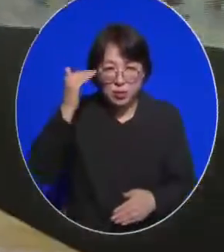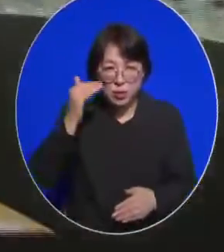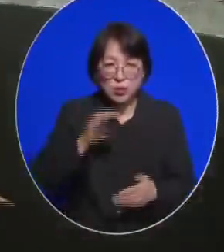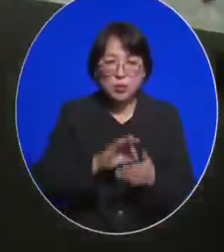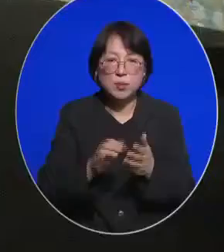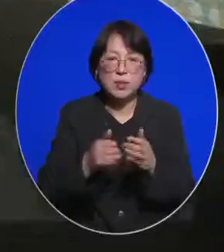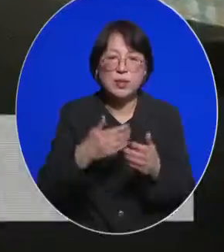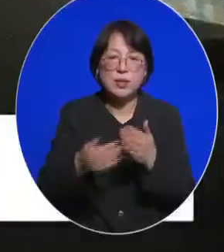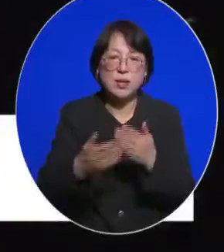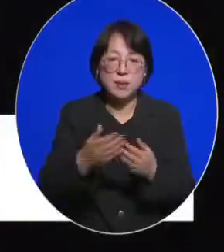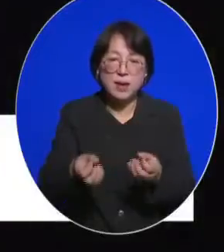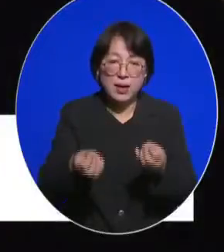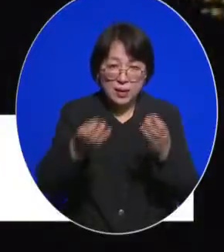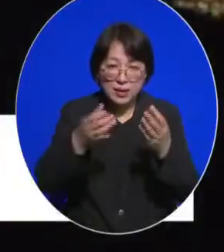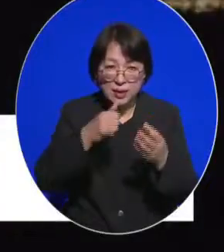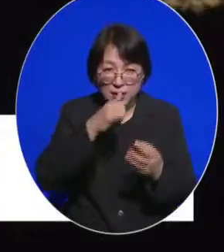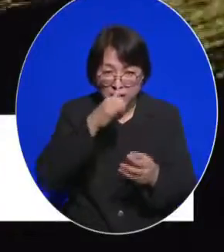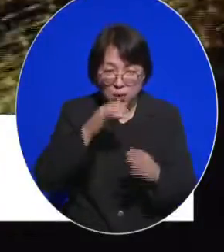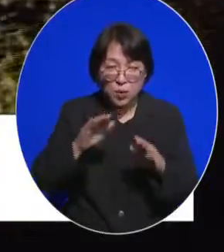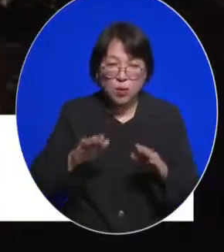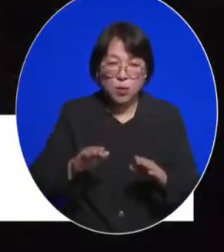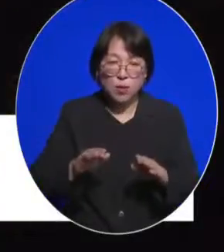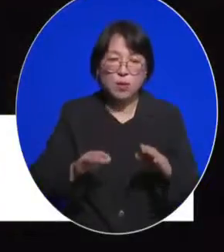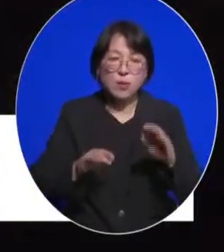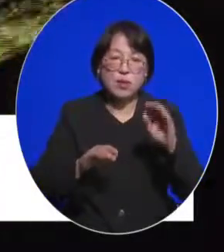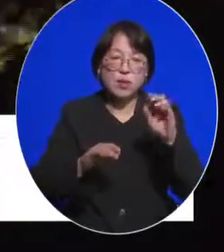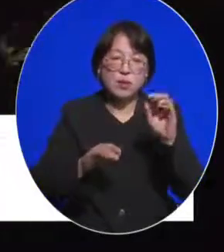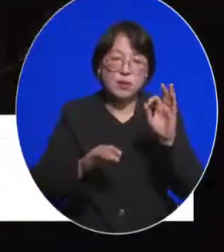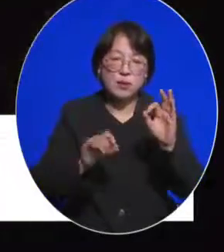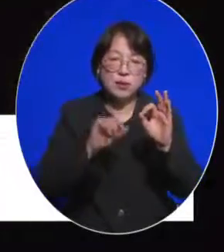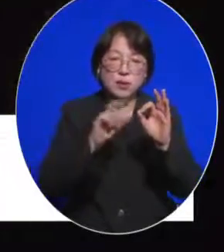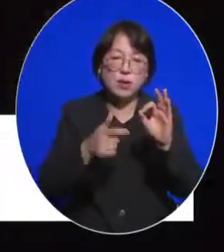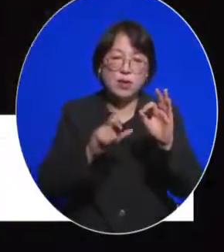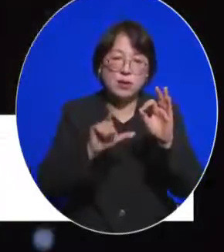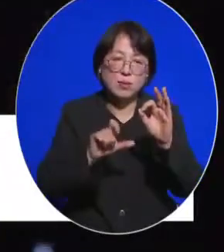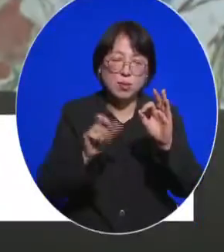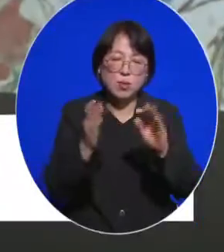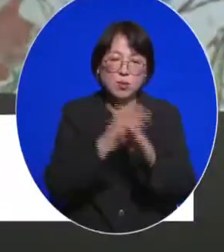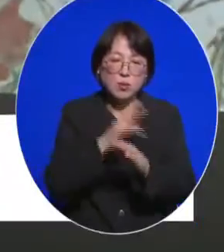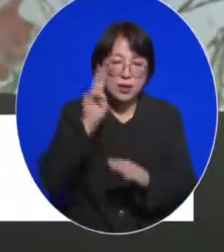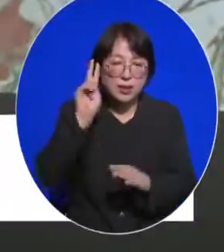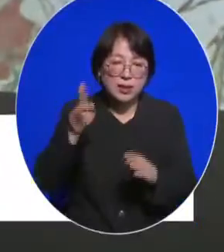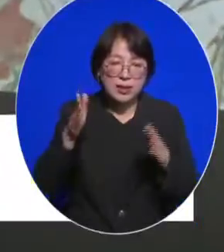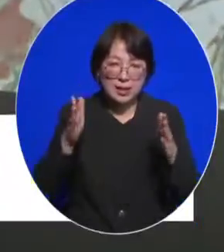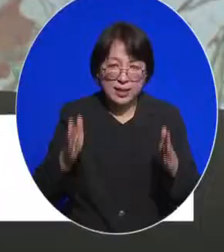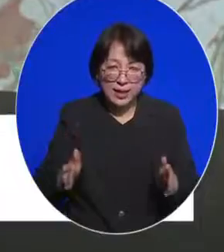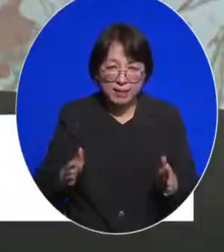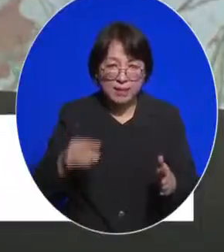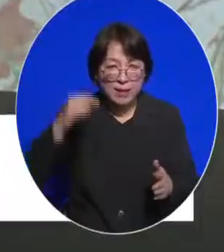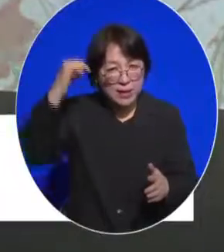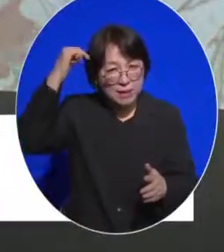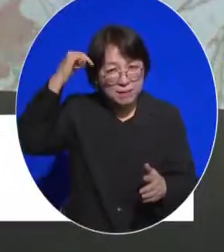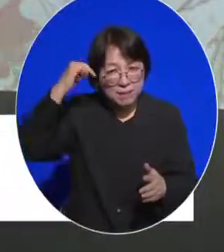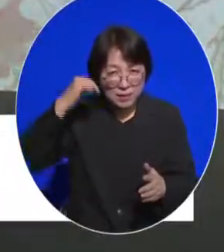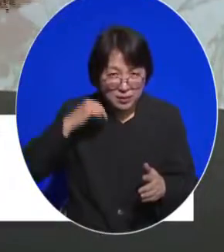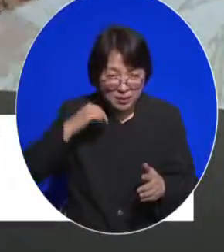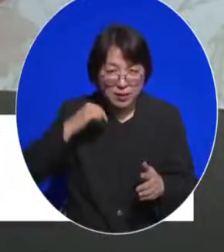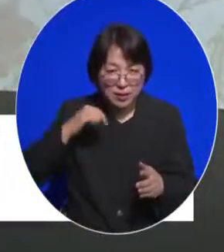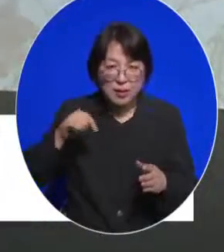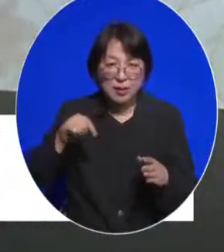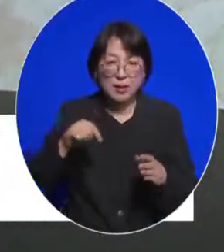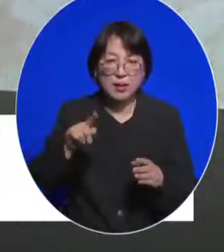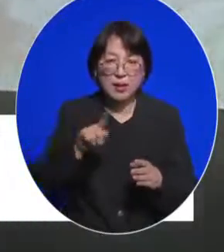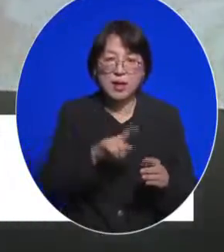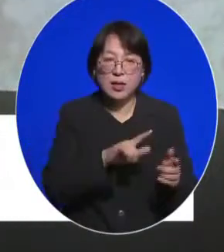행사가 열립니다. 오는 15일부터 이틀 동안 국가회의센터에서 실감 콘텐츠를 활용한 전시와 체험